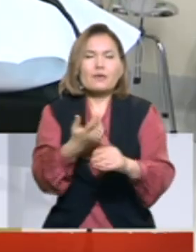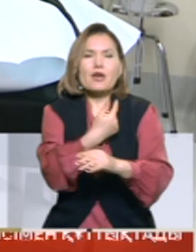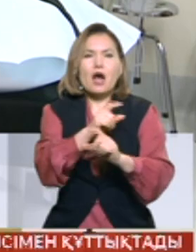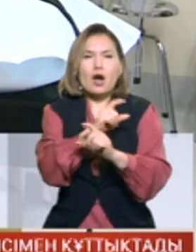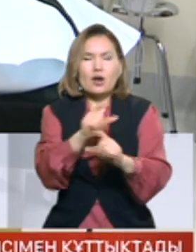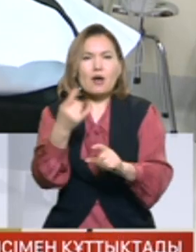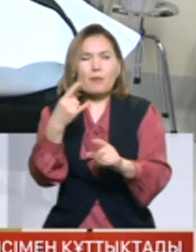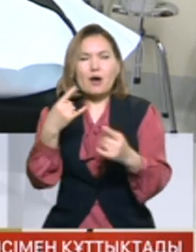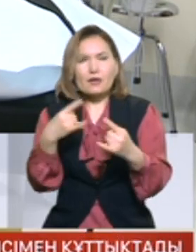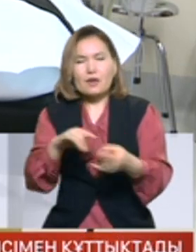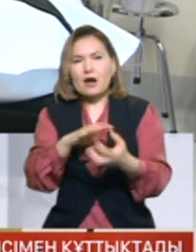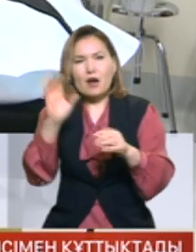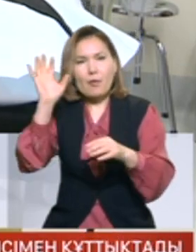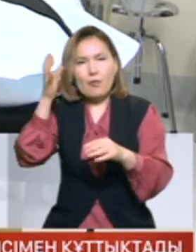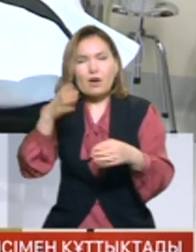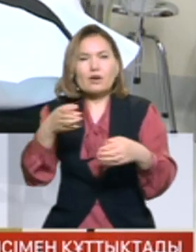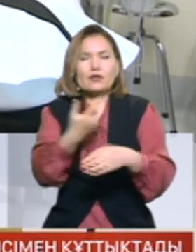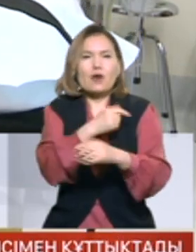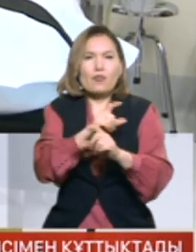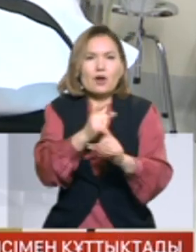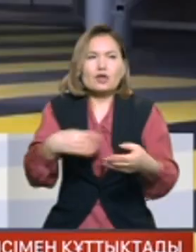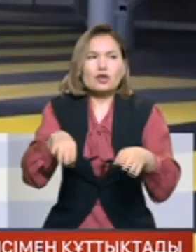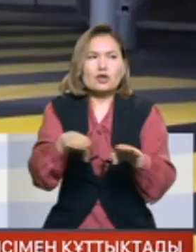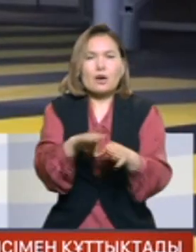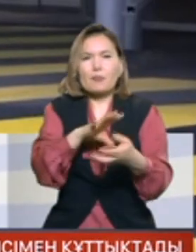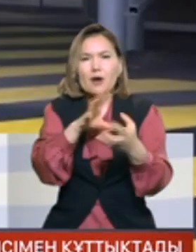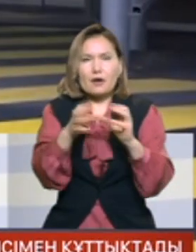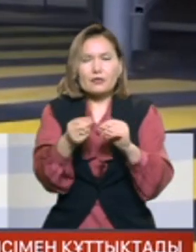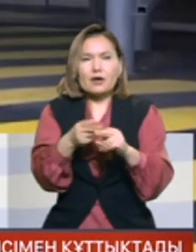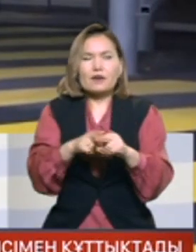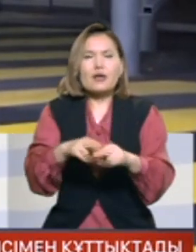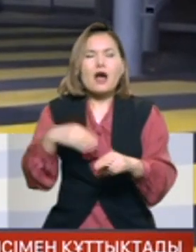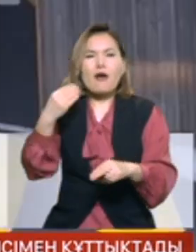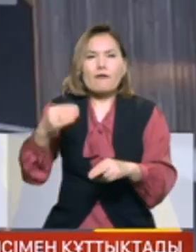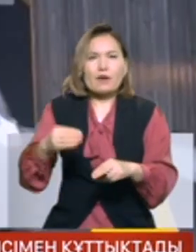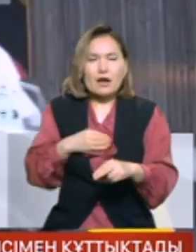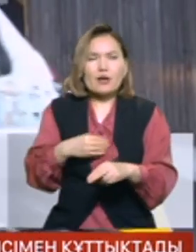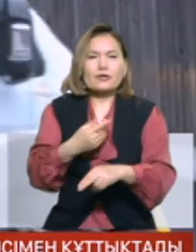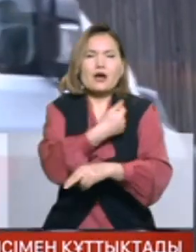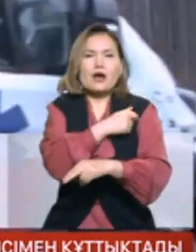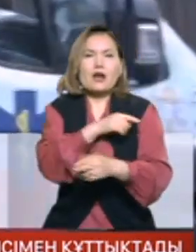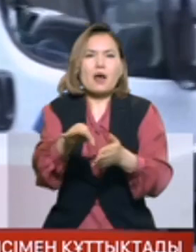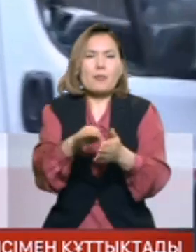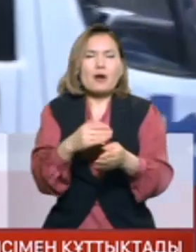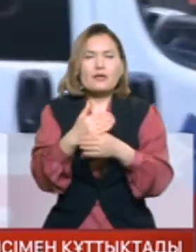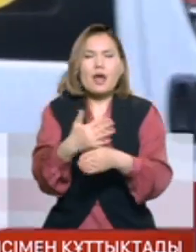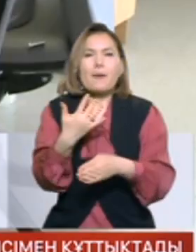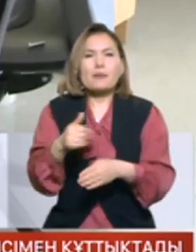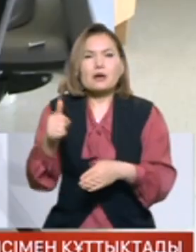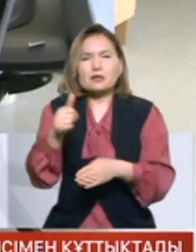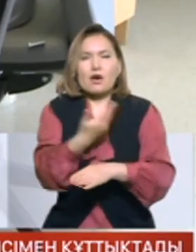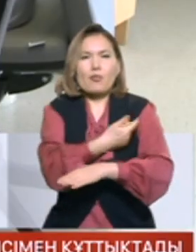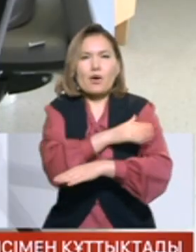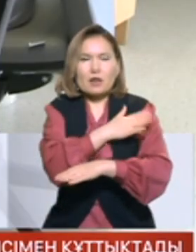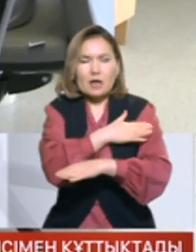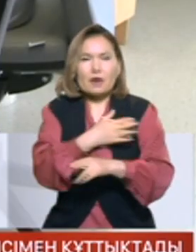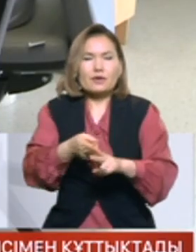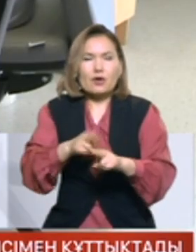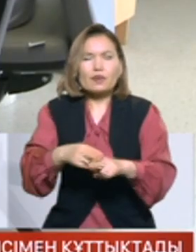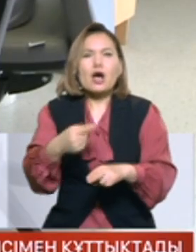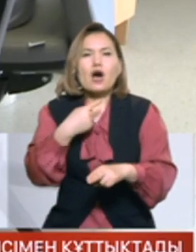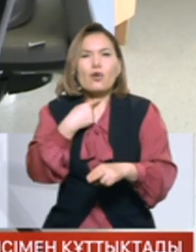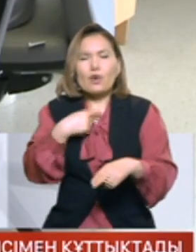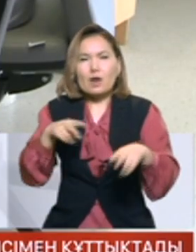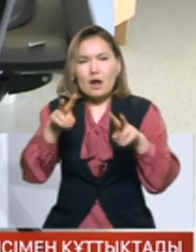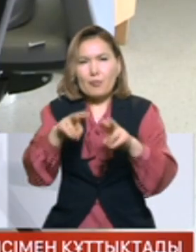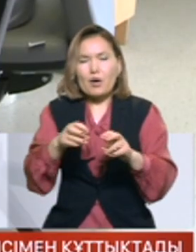Австрия ауруханаларында психиатрия бөлімшелері жабылып жатыр. Францияда тұрғындар жедел жәрдем қызметіне жүгінуге 5 сағат, ал Польшада эндокринологқа қаралу